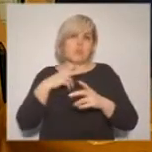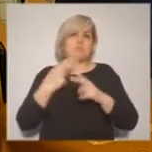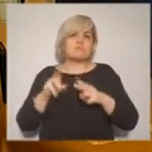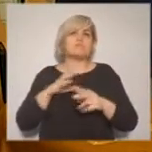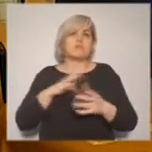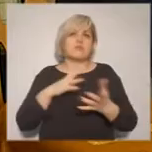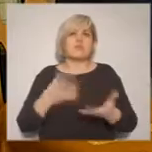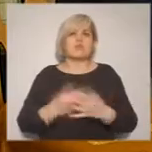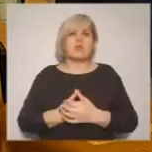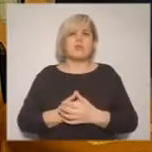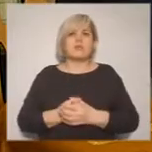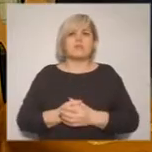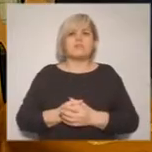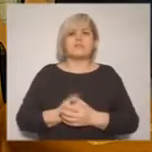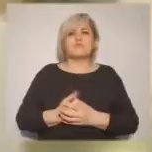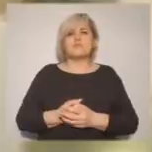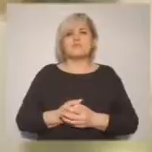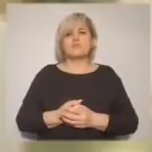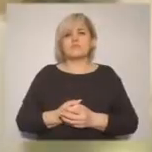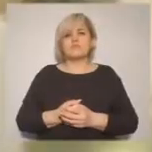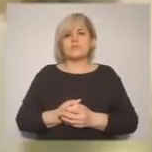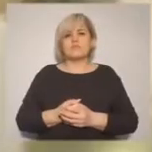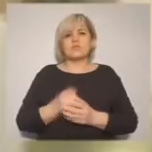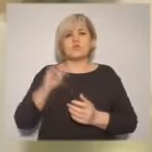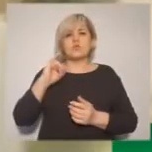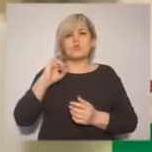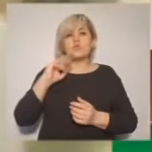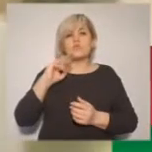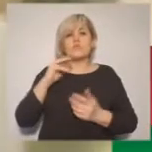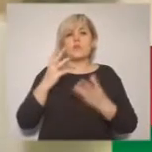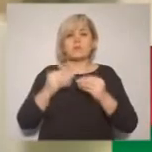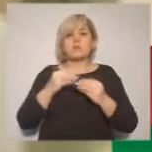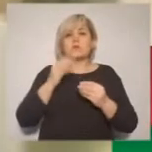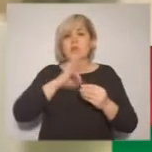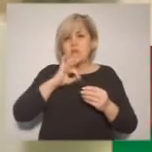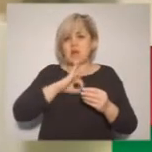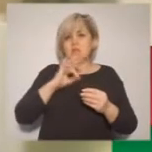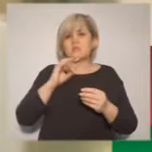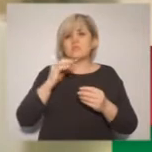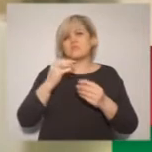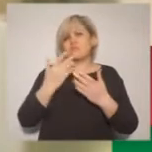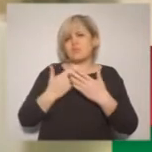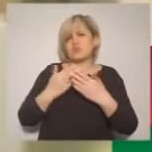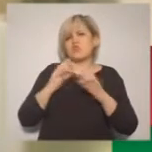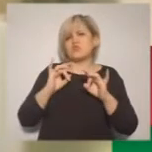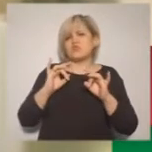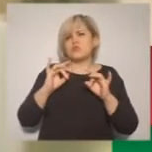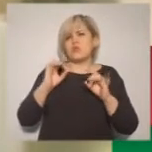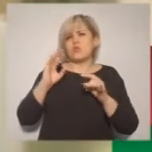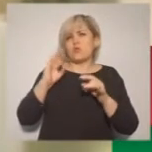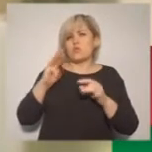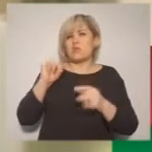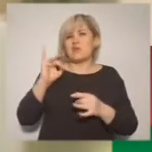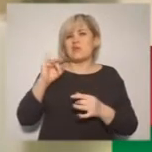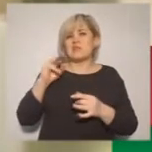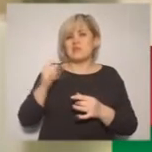например, бильтрицит, он же прозеквантель. Суть лекарственного препарата заключается в обездвижении паразита, и